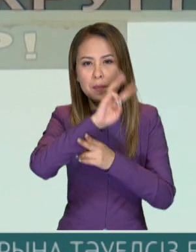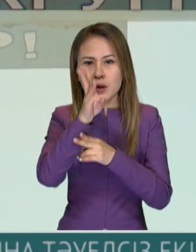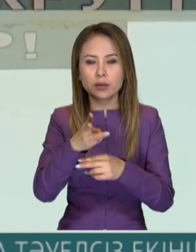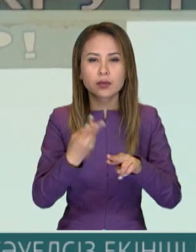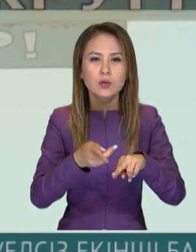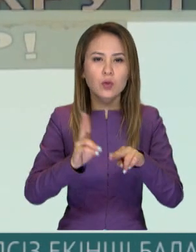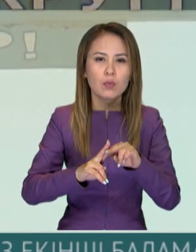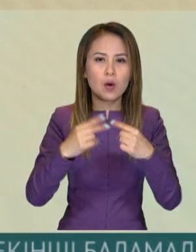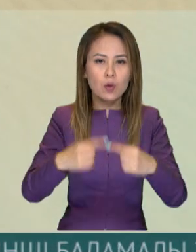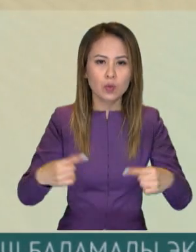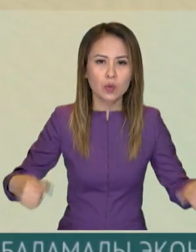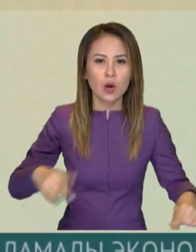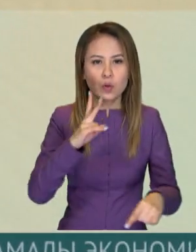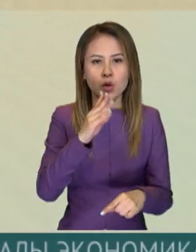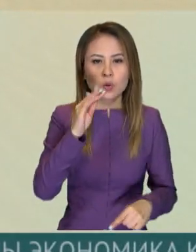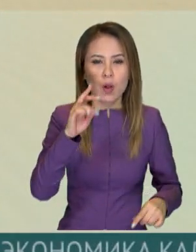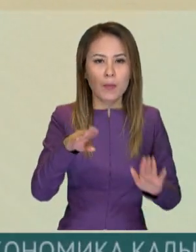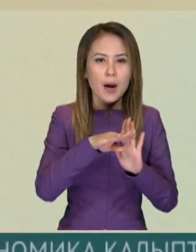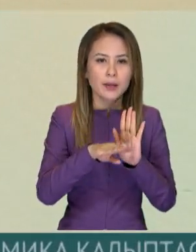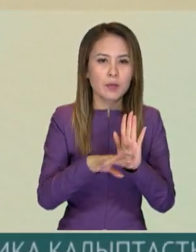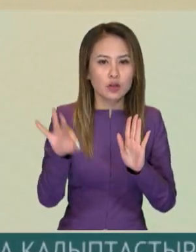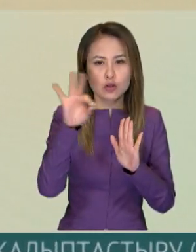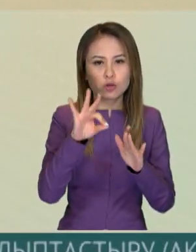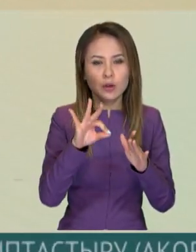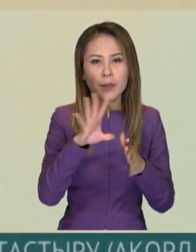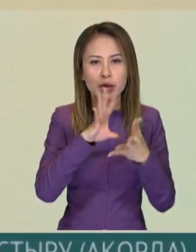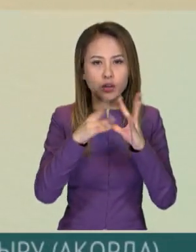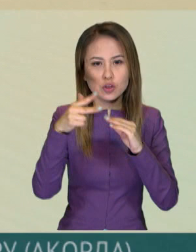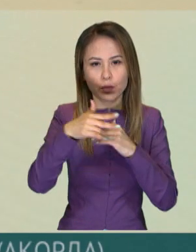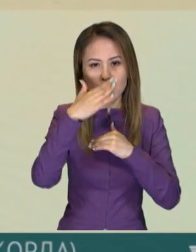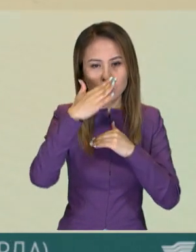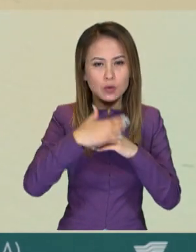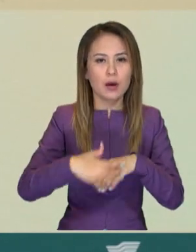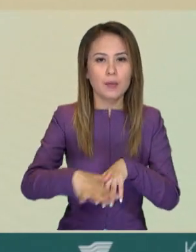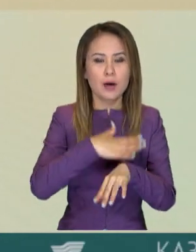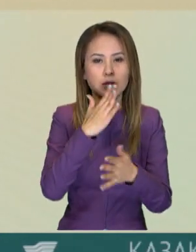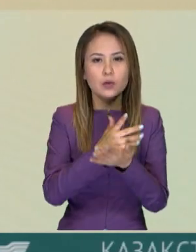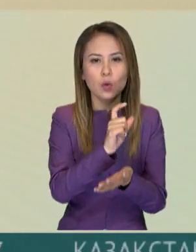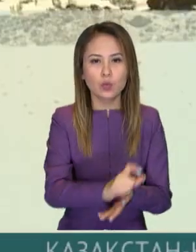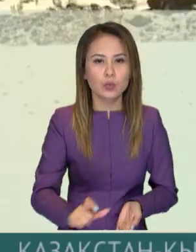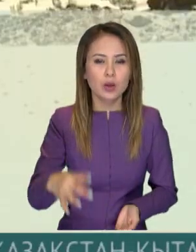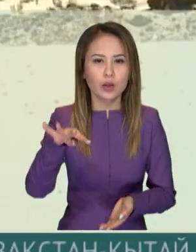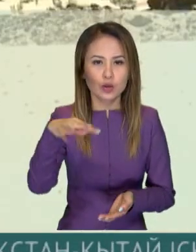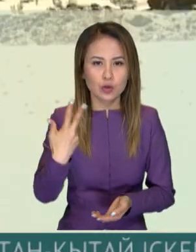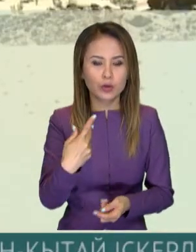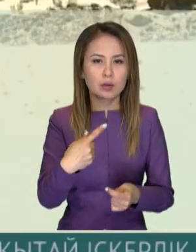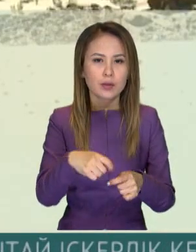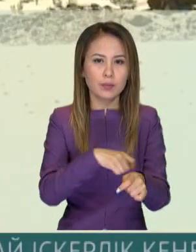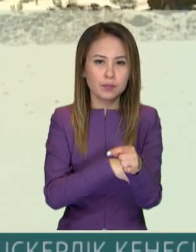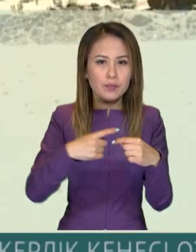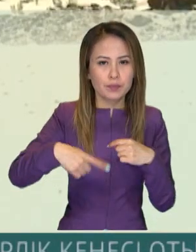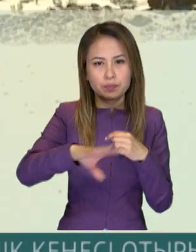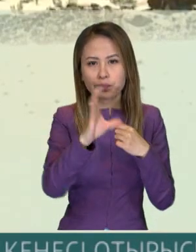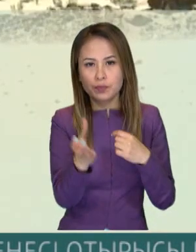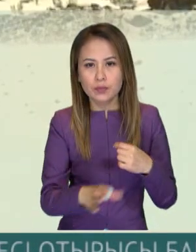бері өзекті болып келді. Жоба Нұрлы жол бағдарламасы аясында жүзеге асты. 3000-ға жуық халқы бар ауылға 43 шақырымнан астам